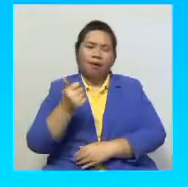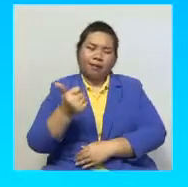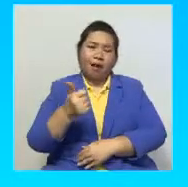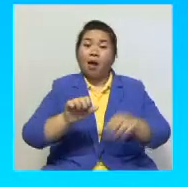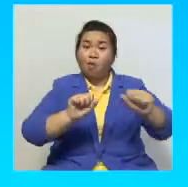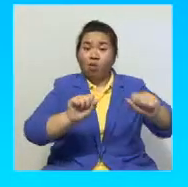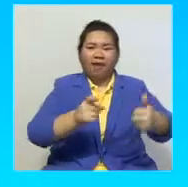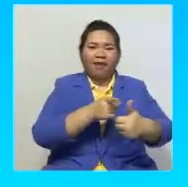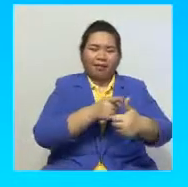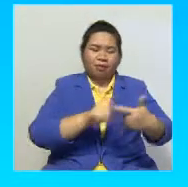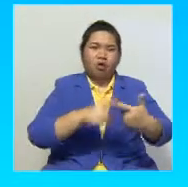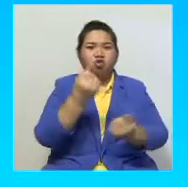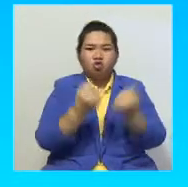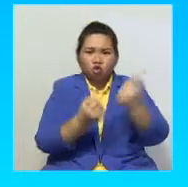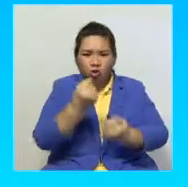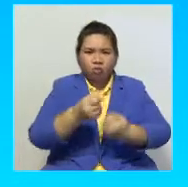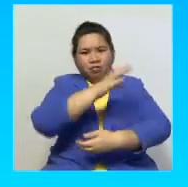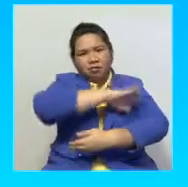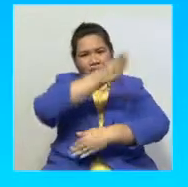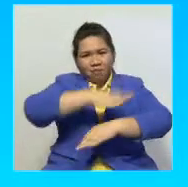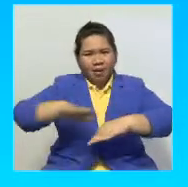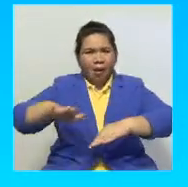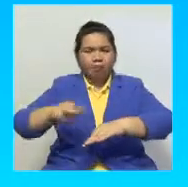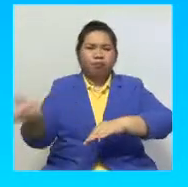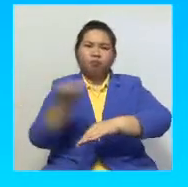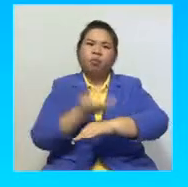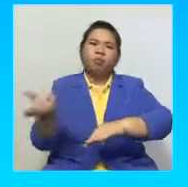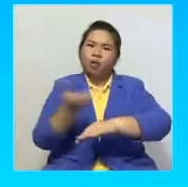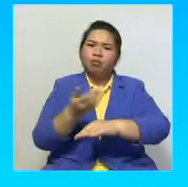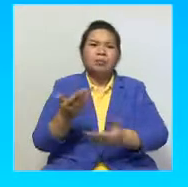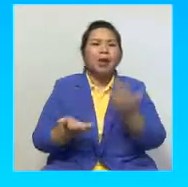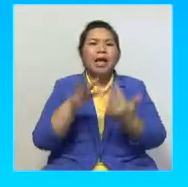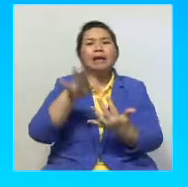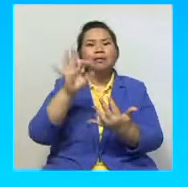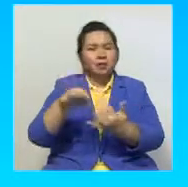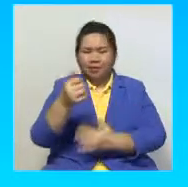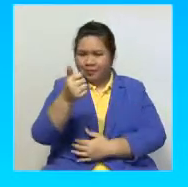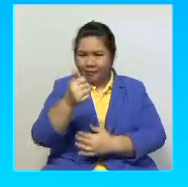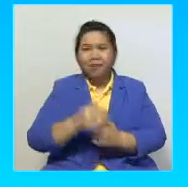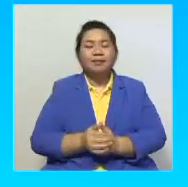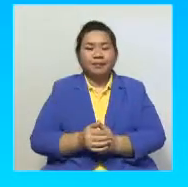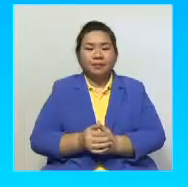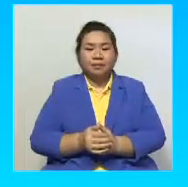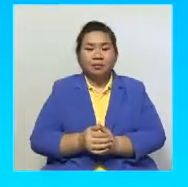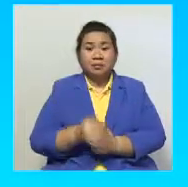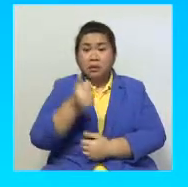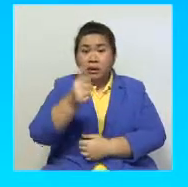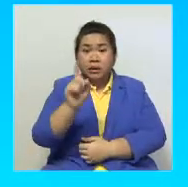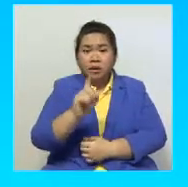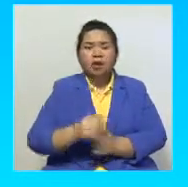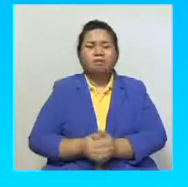ถจักรยานยนต์รถยนต์รถปิกอัพเพื่อที่จะให้ผู้บริโภคเลือกใช้ได้ตามความต้องการจุดเด่นของเ